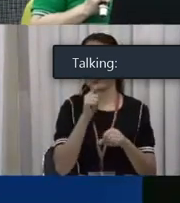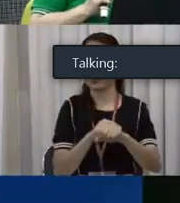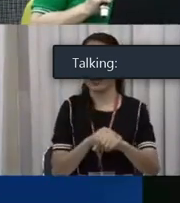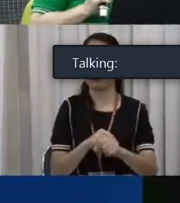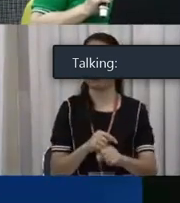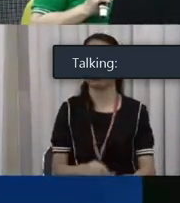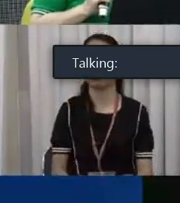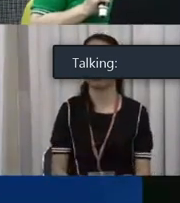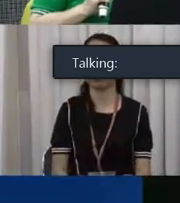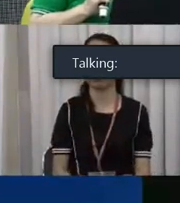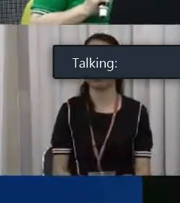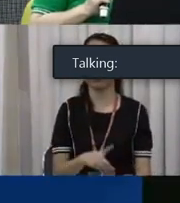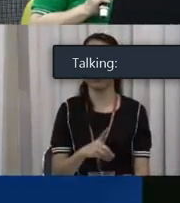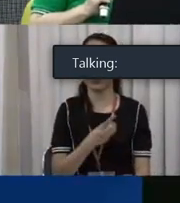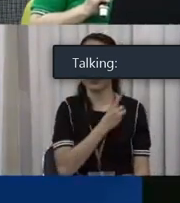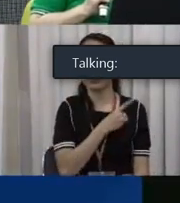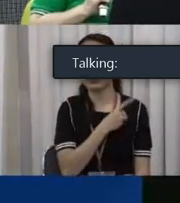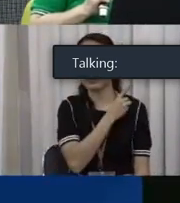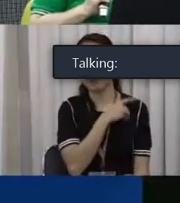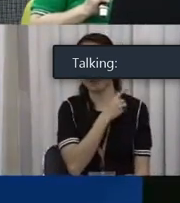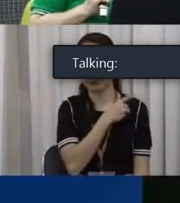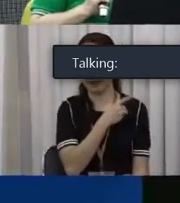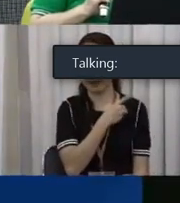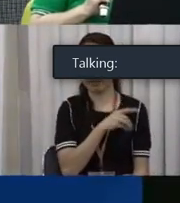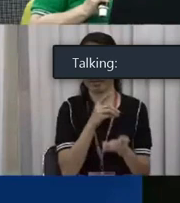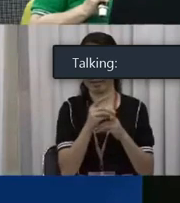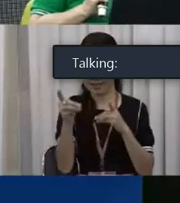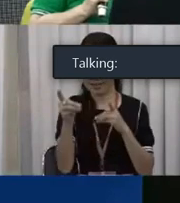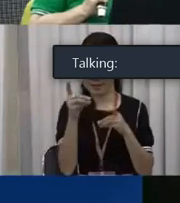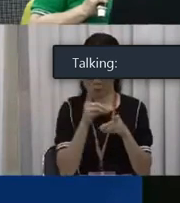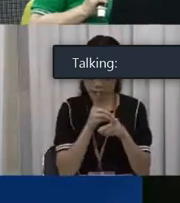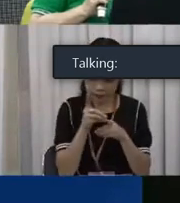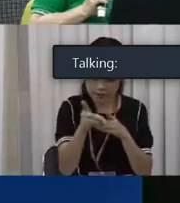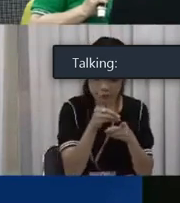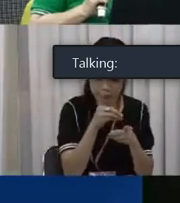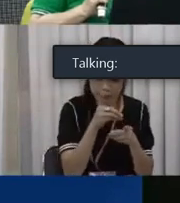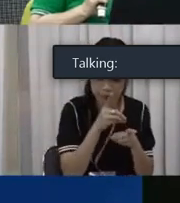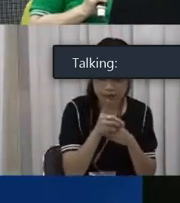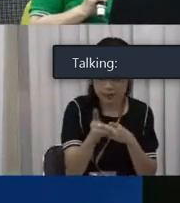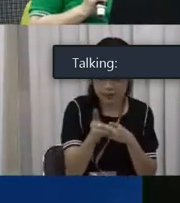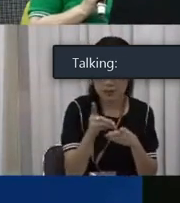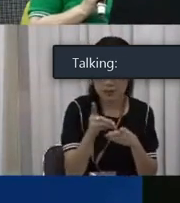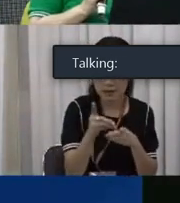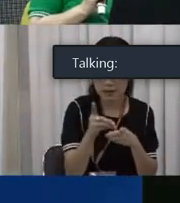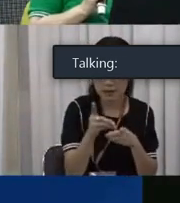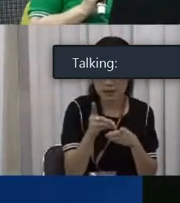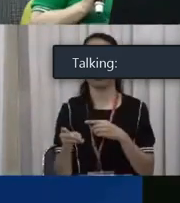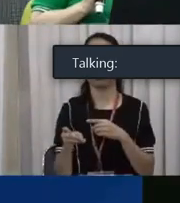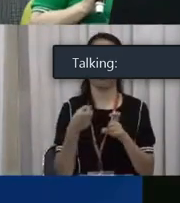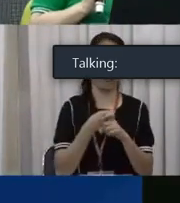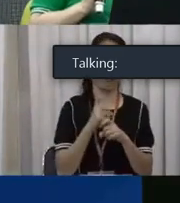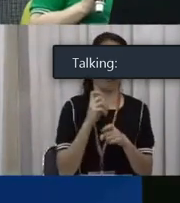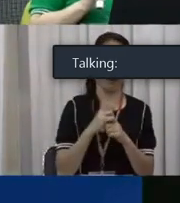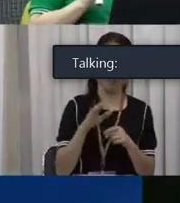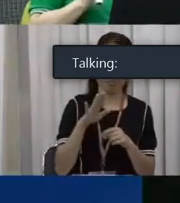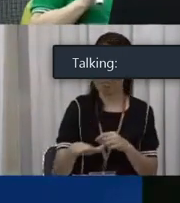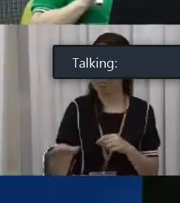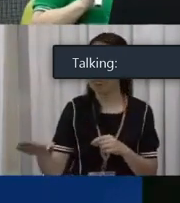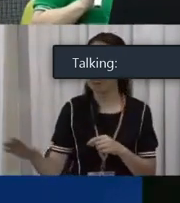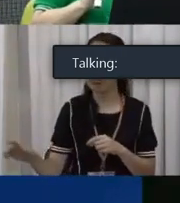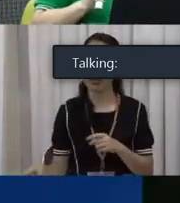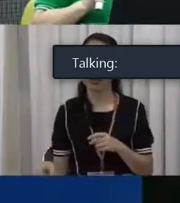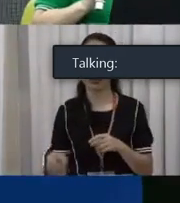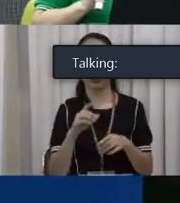employer. Discipline. So kaning discipline, so kan pagyunis bata pata sa atong panimalay, sa atong pagtrabaho o